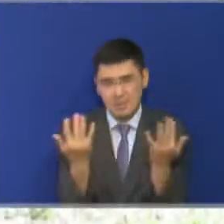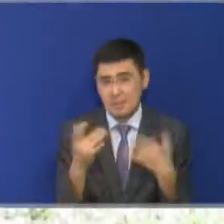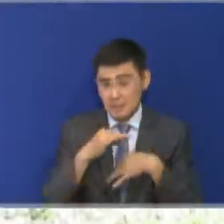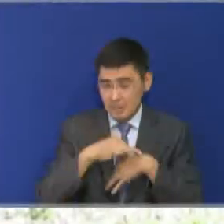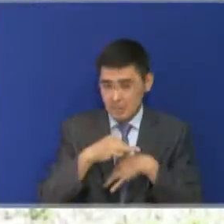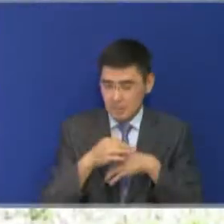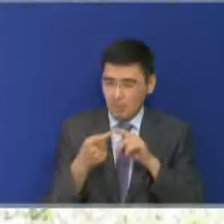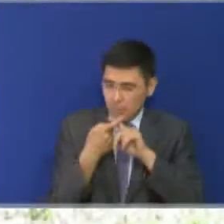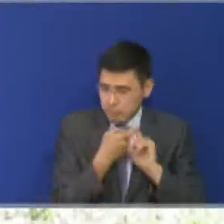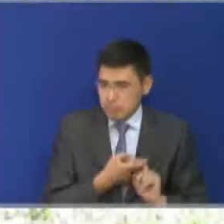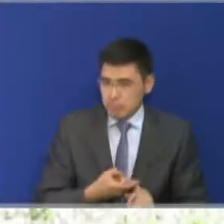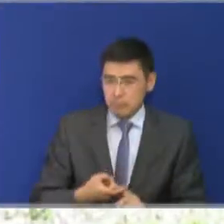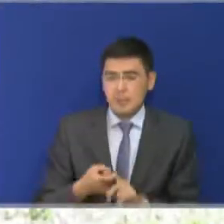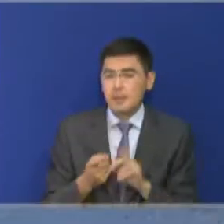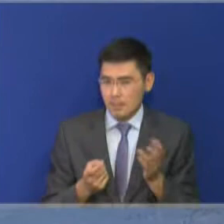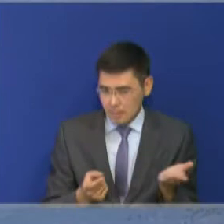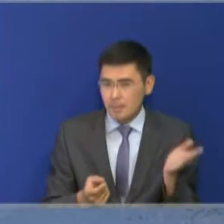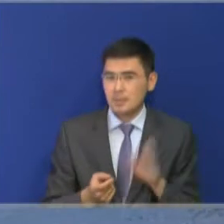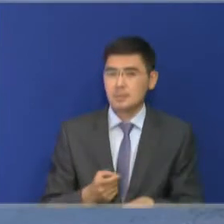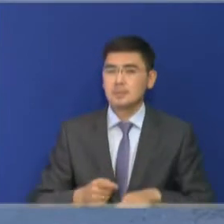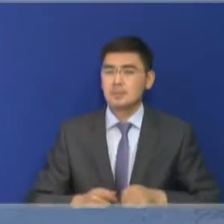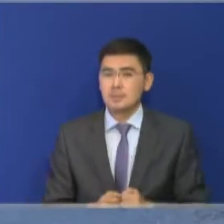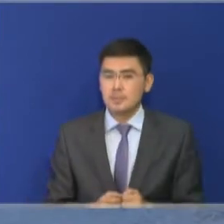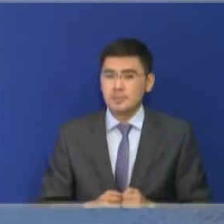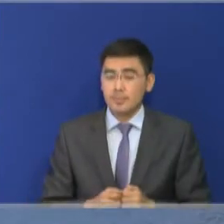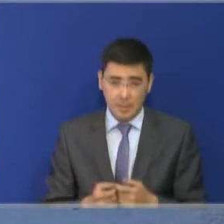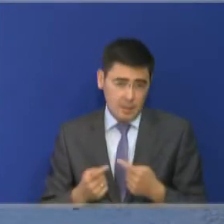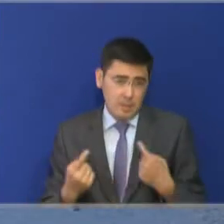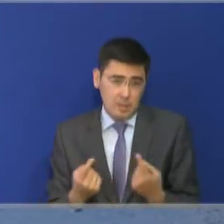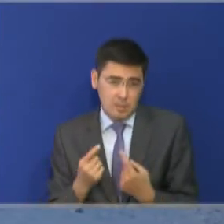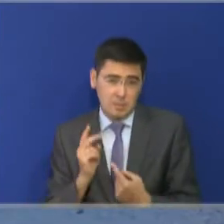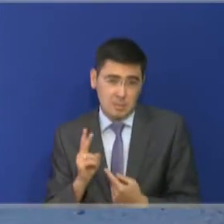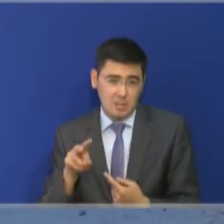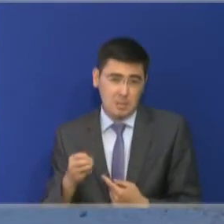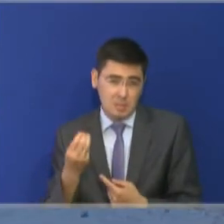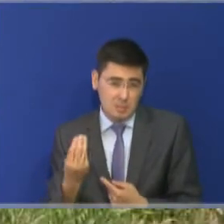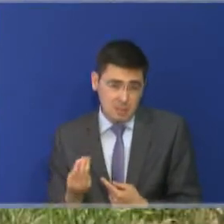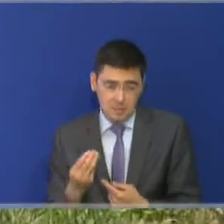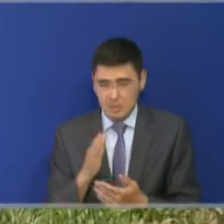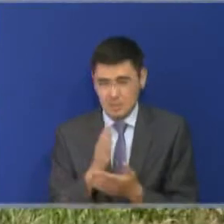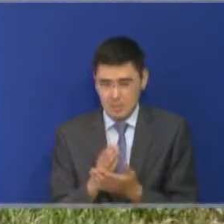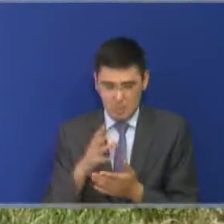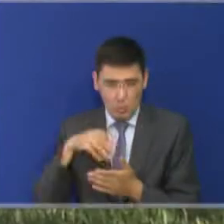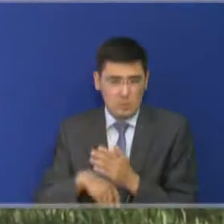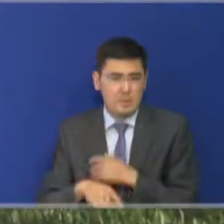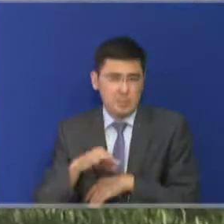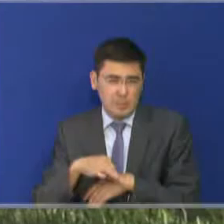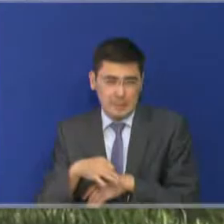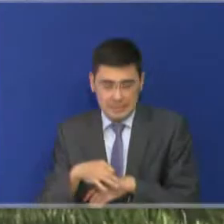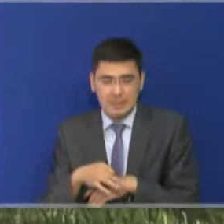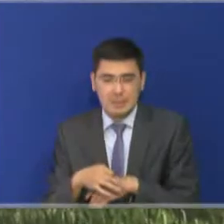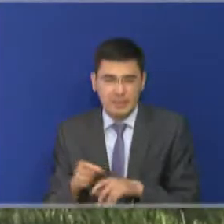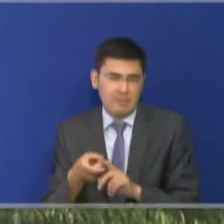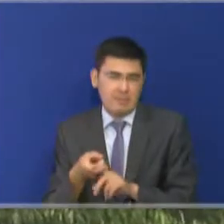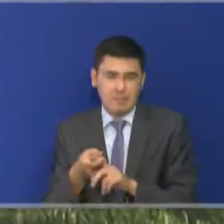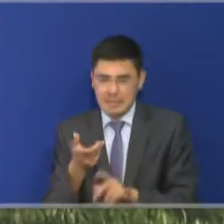Мамандардың келтіруінше Шығыс Қазақстан облысы кене энцефалиті, кене ірікет сүйозы және кене боррелиозы сынды үш кене